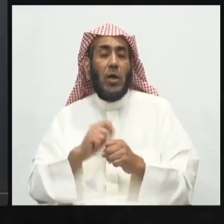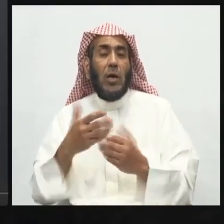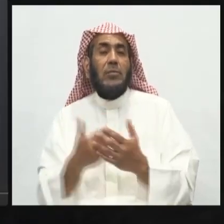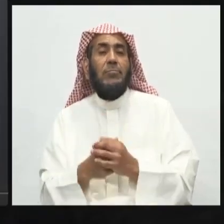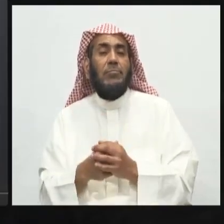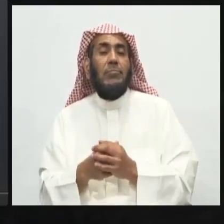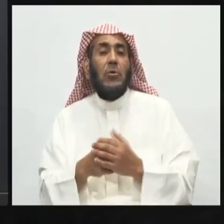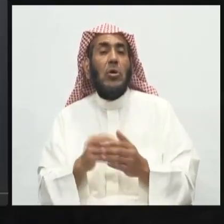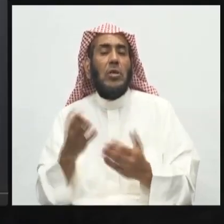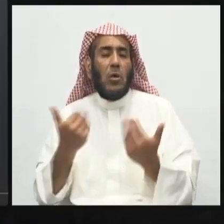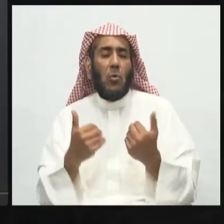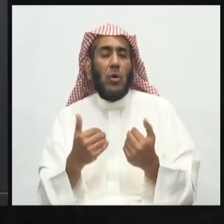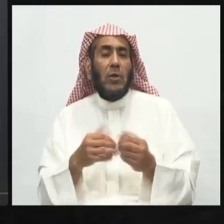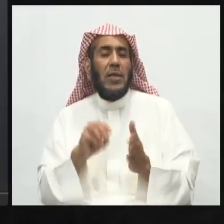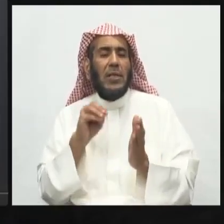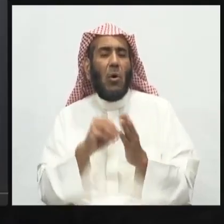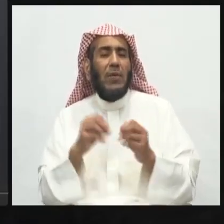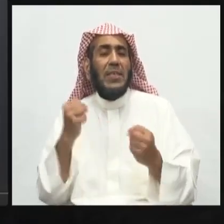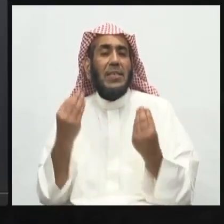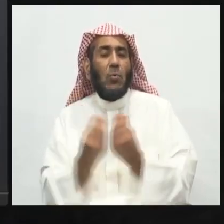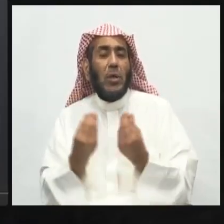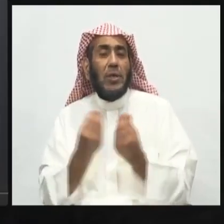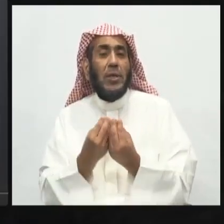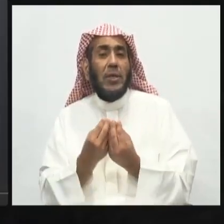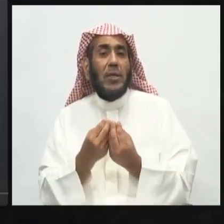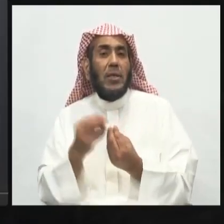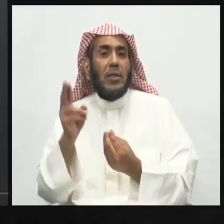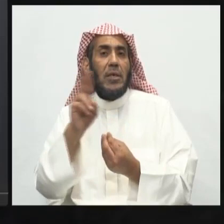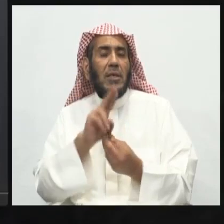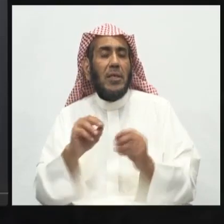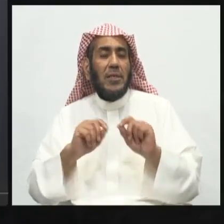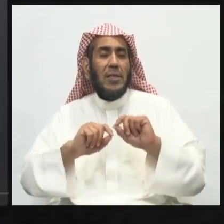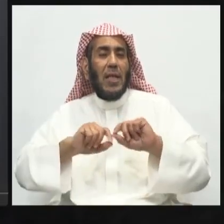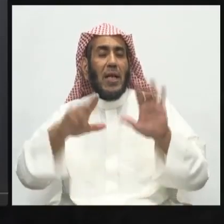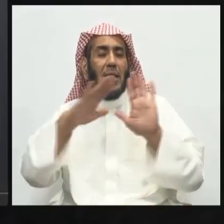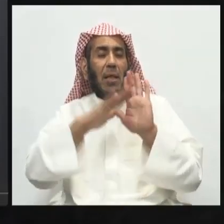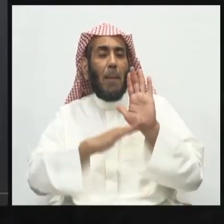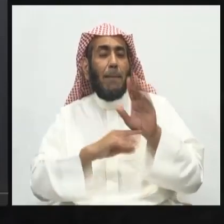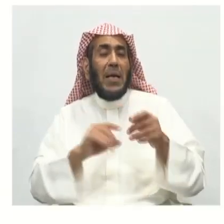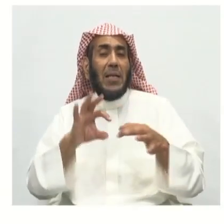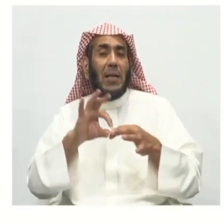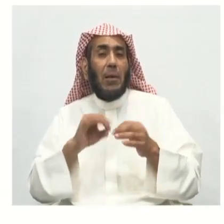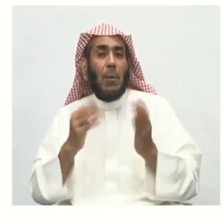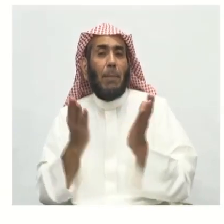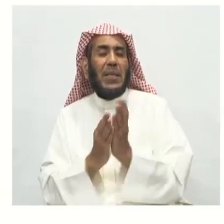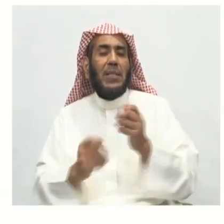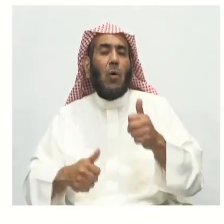والرائع دعونا نتوقف سويا ل نستعرض ما يتعلق